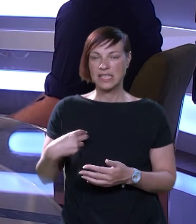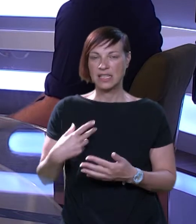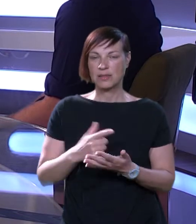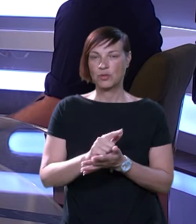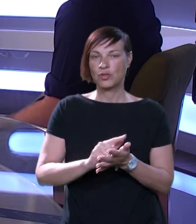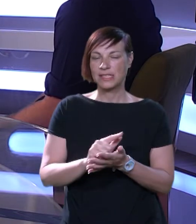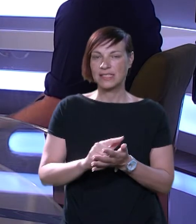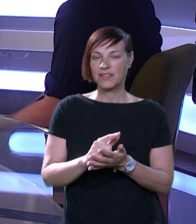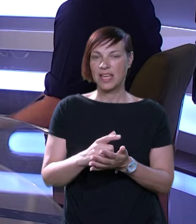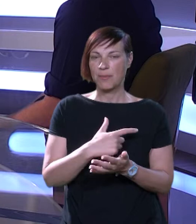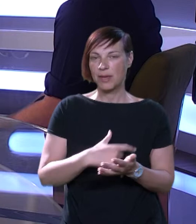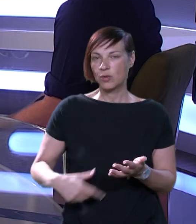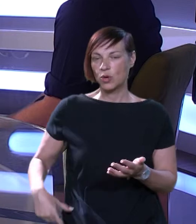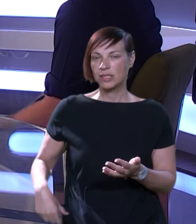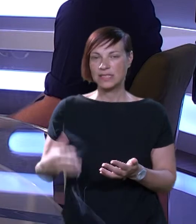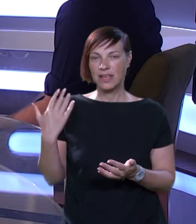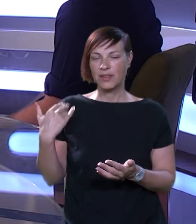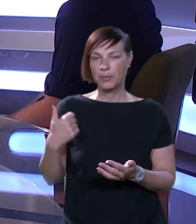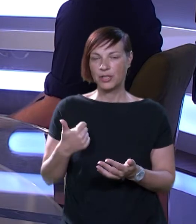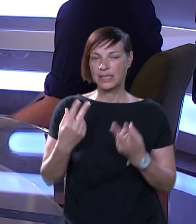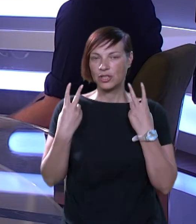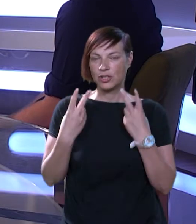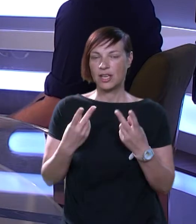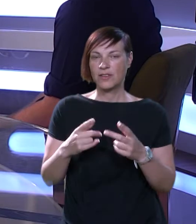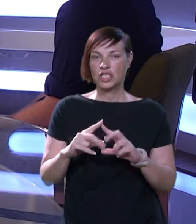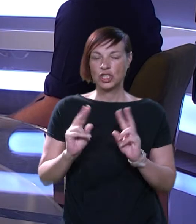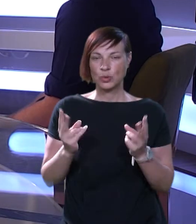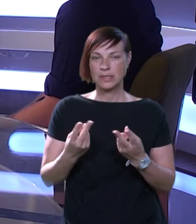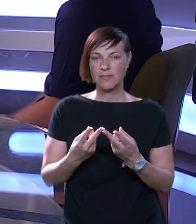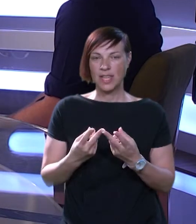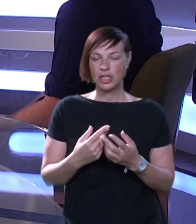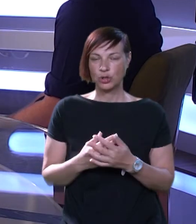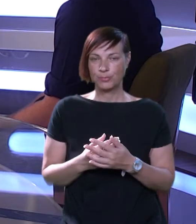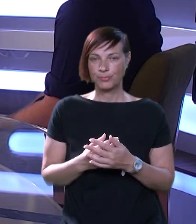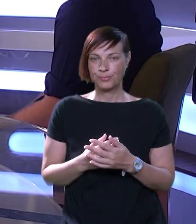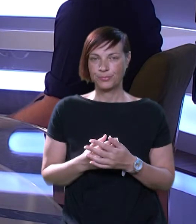koji je za vrijeme Juge bio pa jedan od najvažnijih u svijetu,